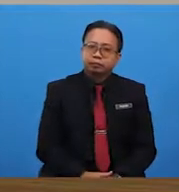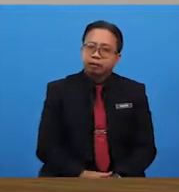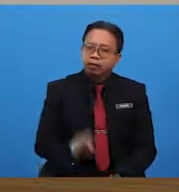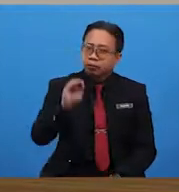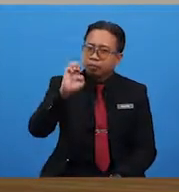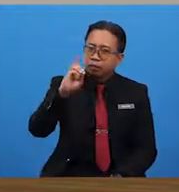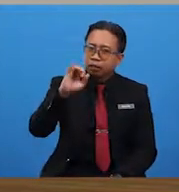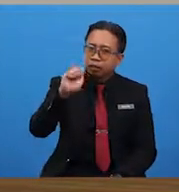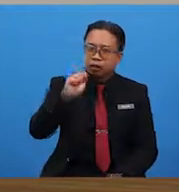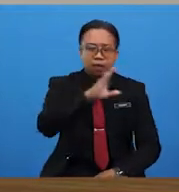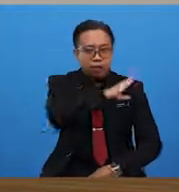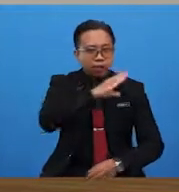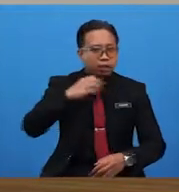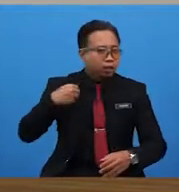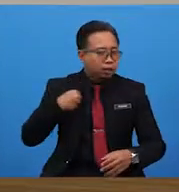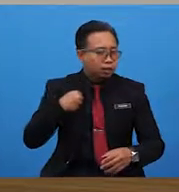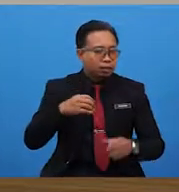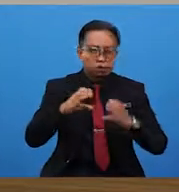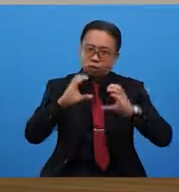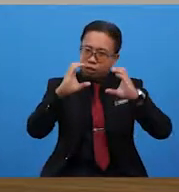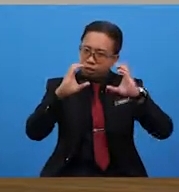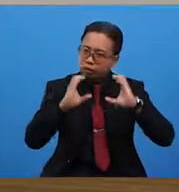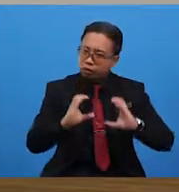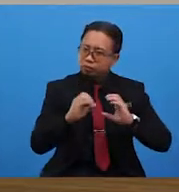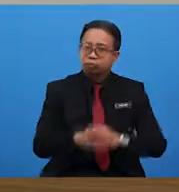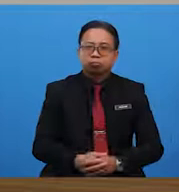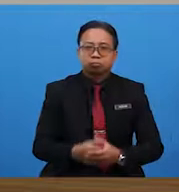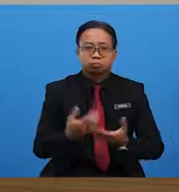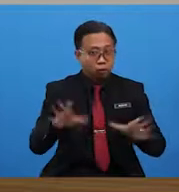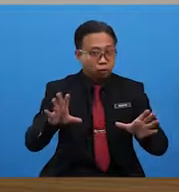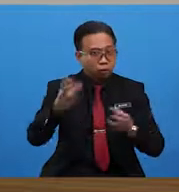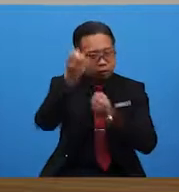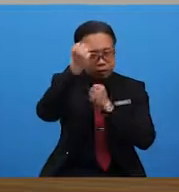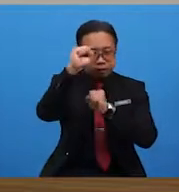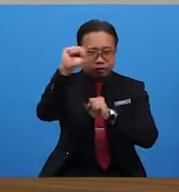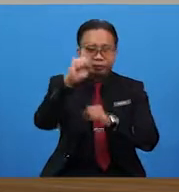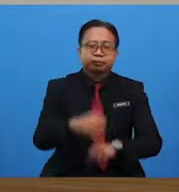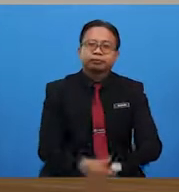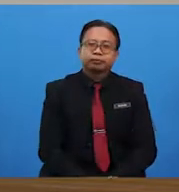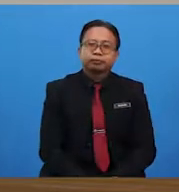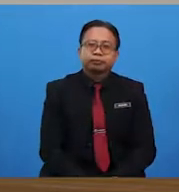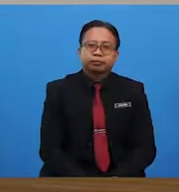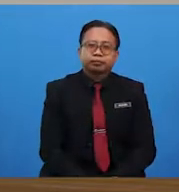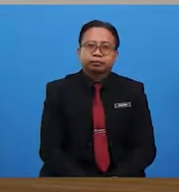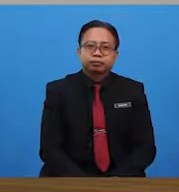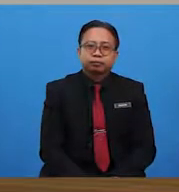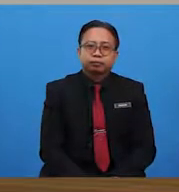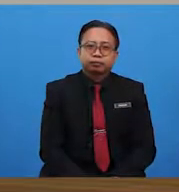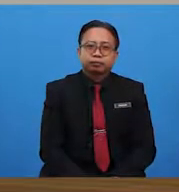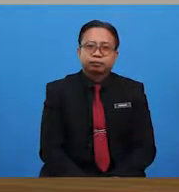media dan teknik Baiklah pelajar-pelajar semua telah bersedia sehingga semua